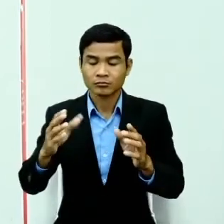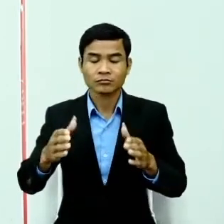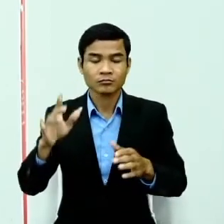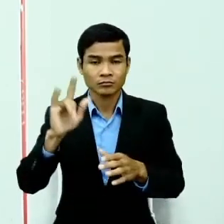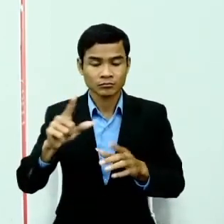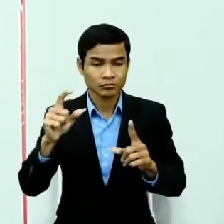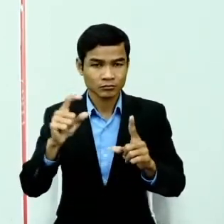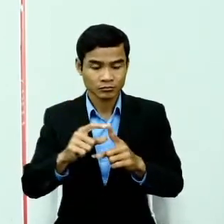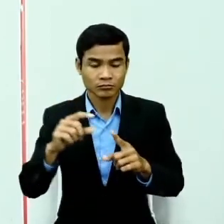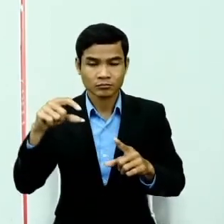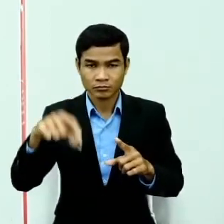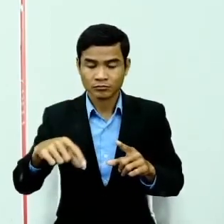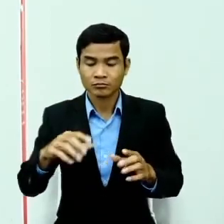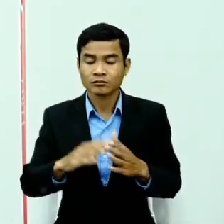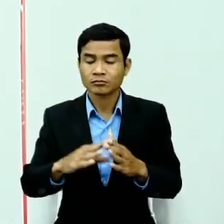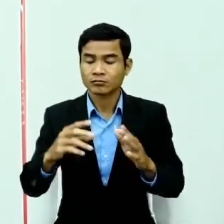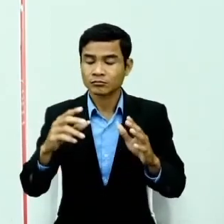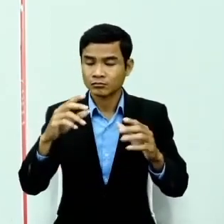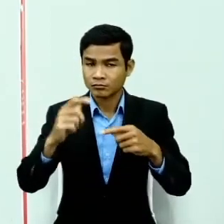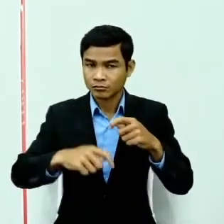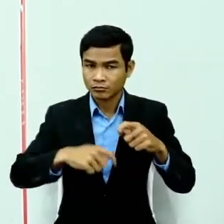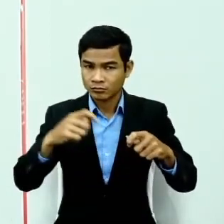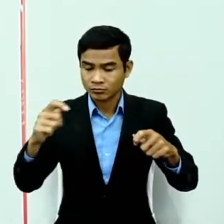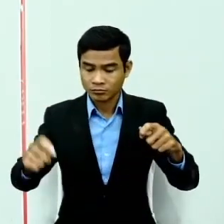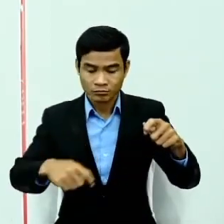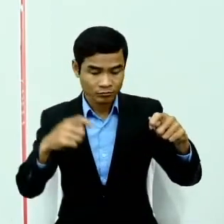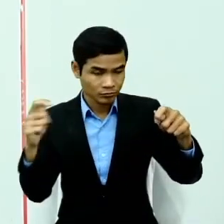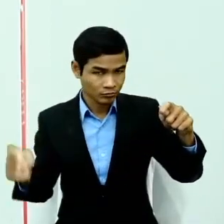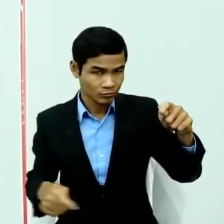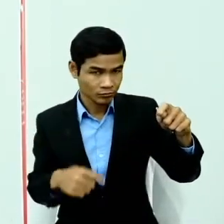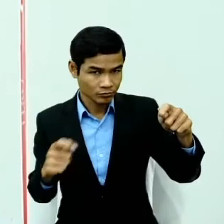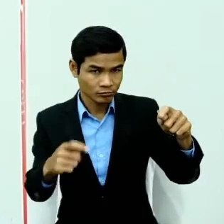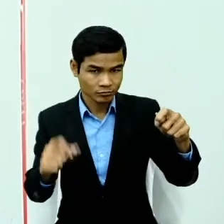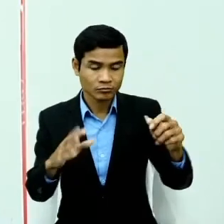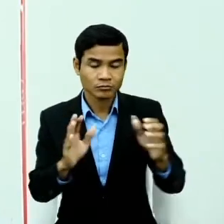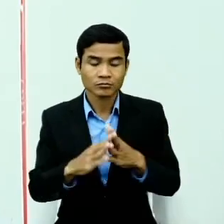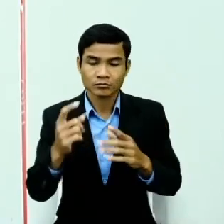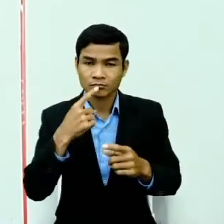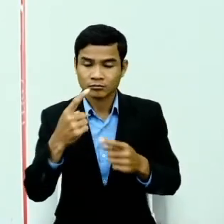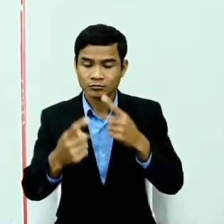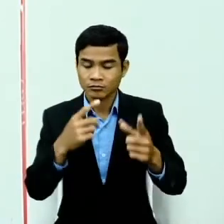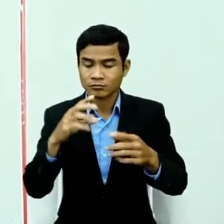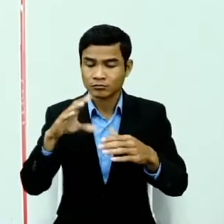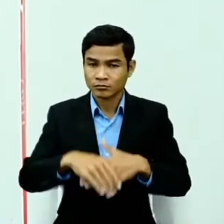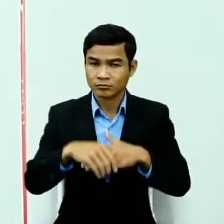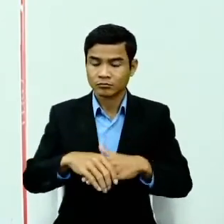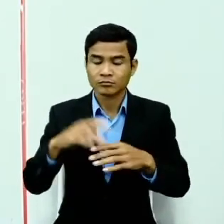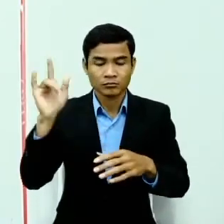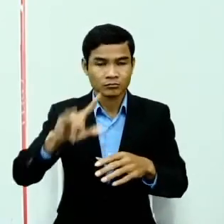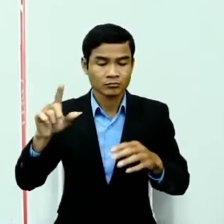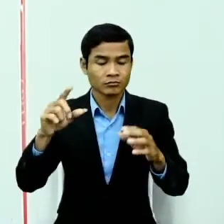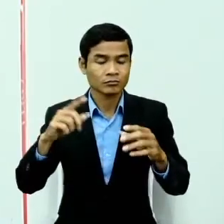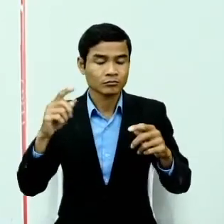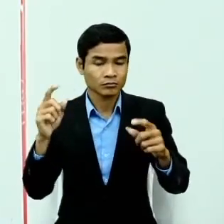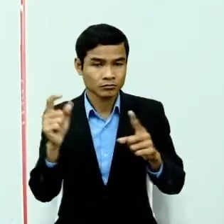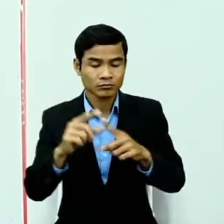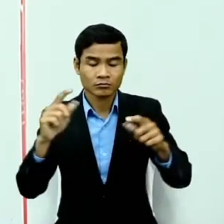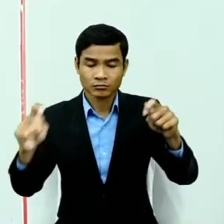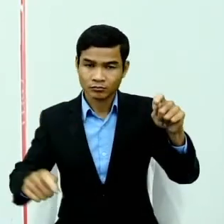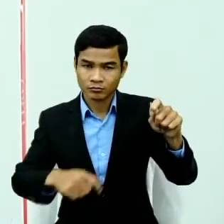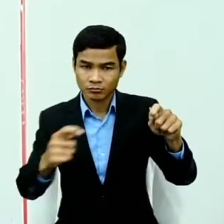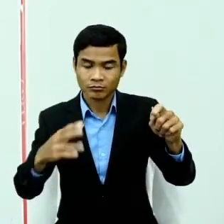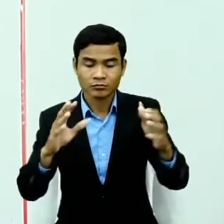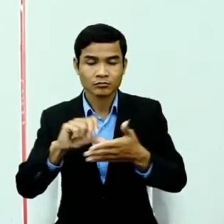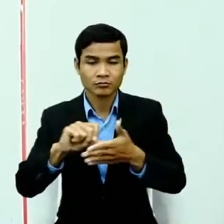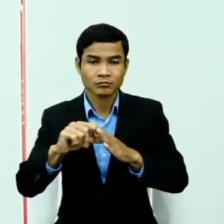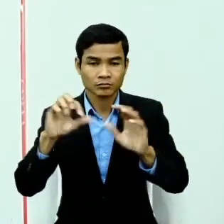cà dương ách pra mật phẹt dương tự vinh tự mơ bằng cà là bà đòi pra bia cà hai mình ấy sẽ đọc bàn chà